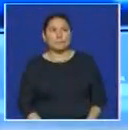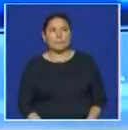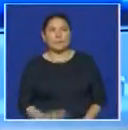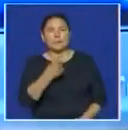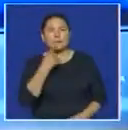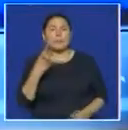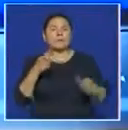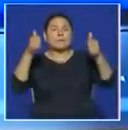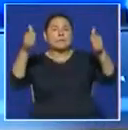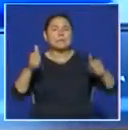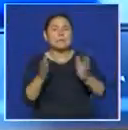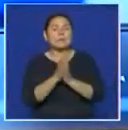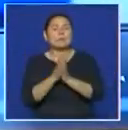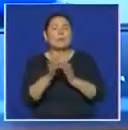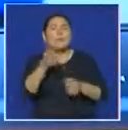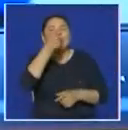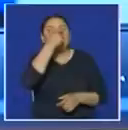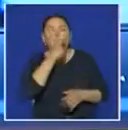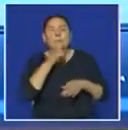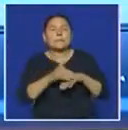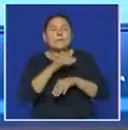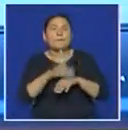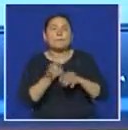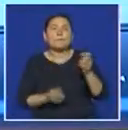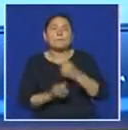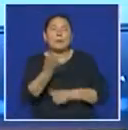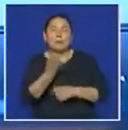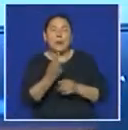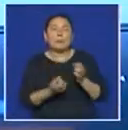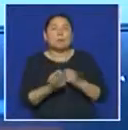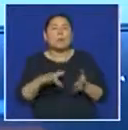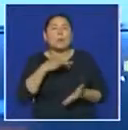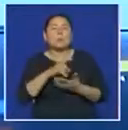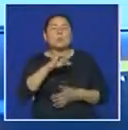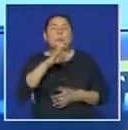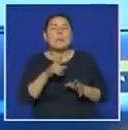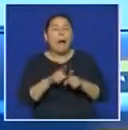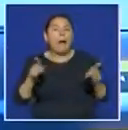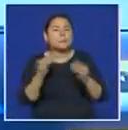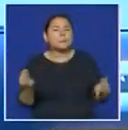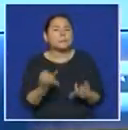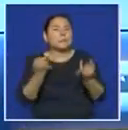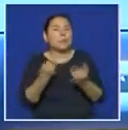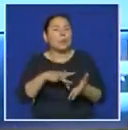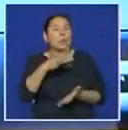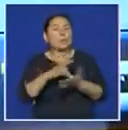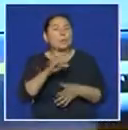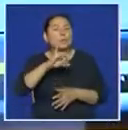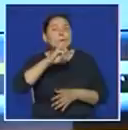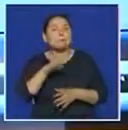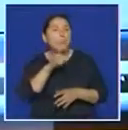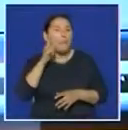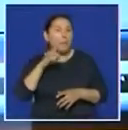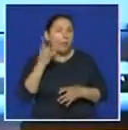Деревянные стенды с призывами к вежливости и доброте появились в городе Нефтяников. Интересную акцию начала женоузенская молодежь.